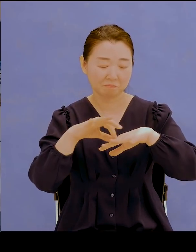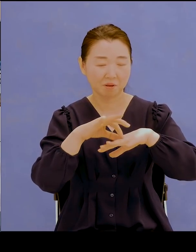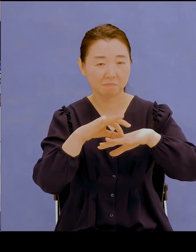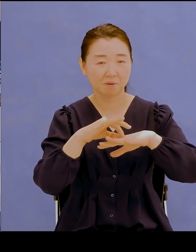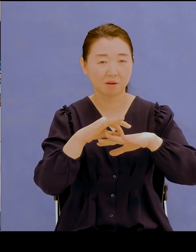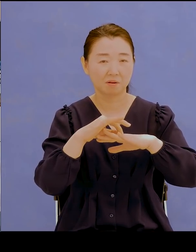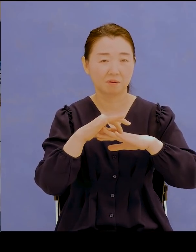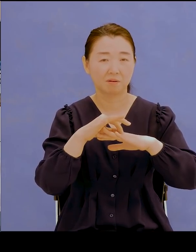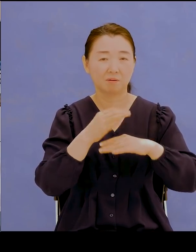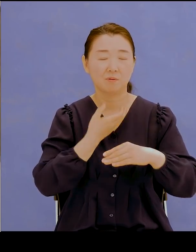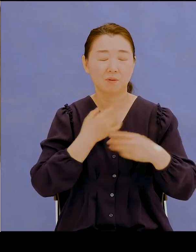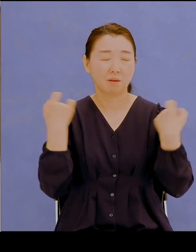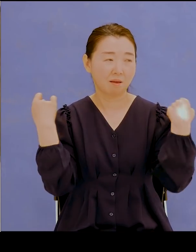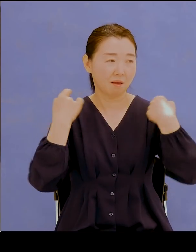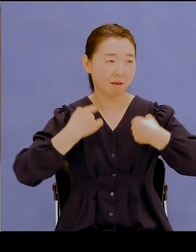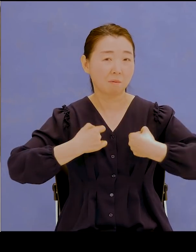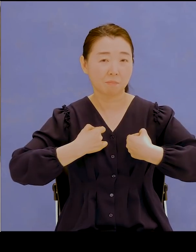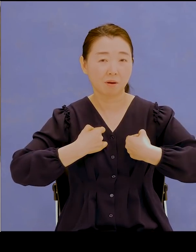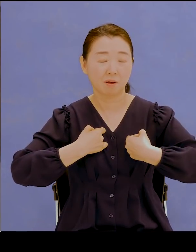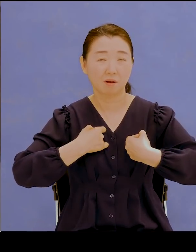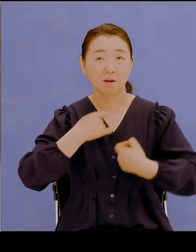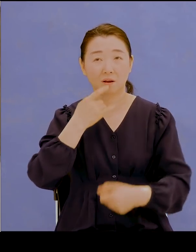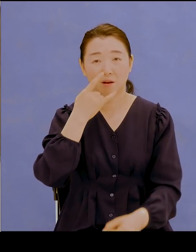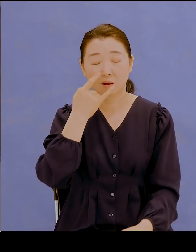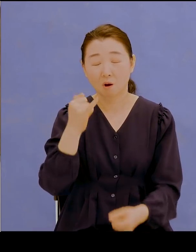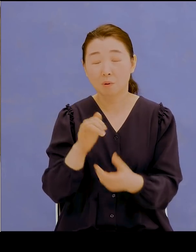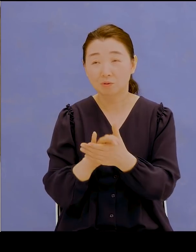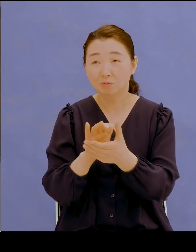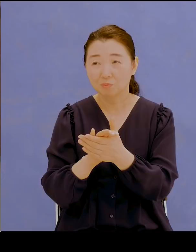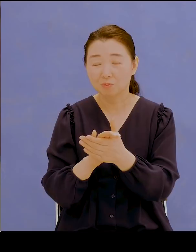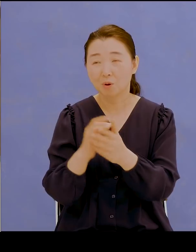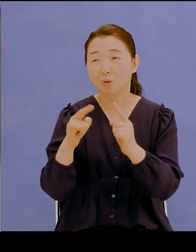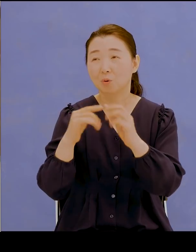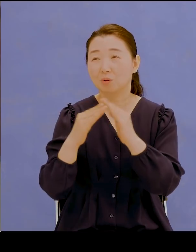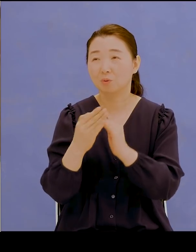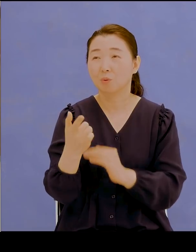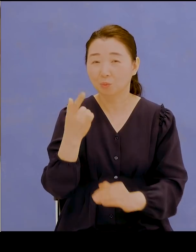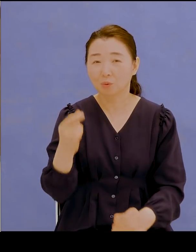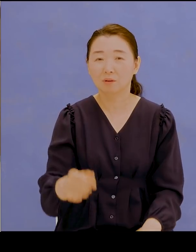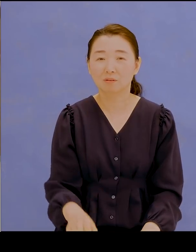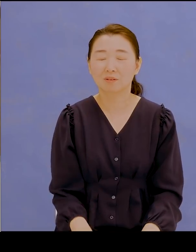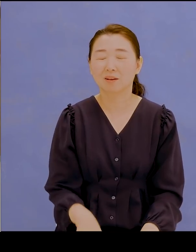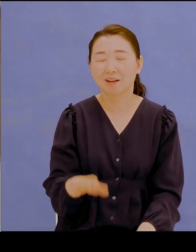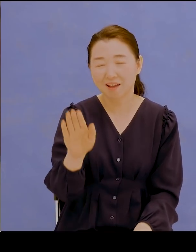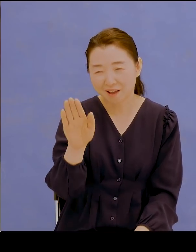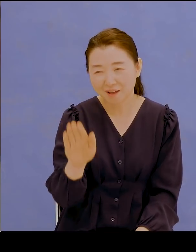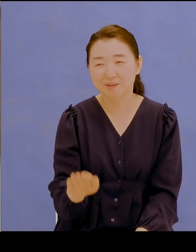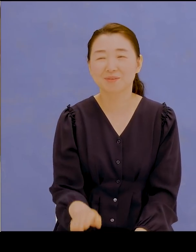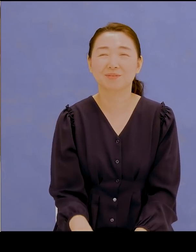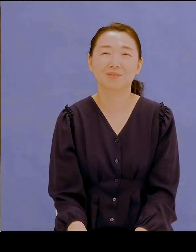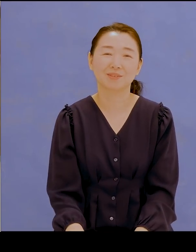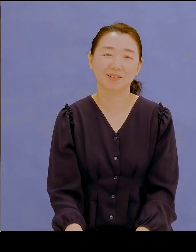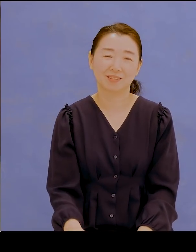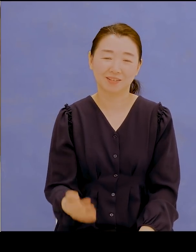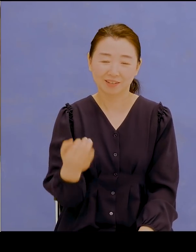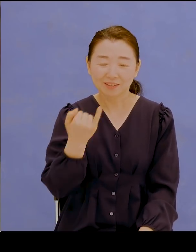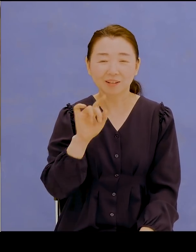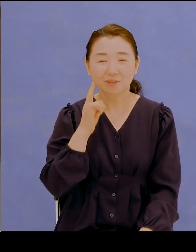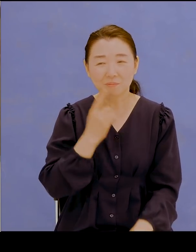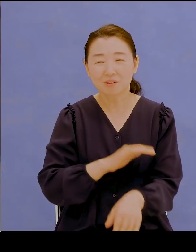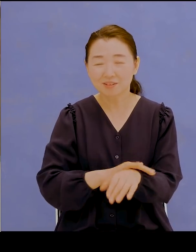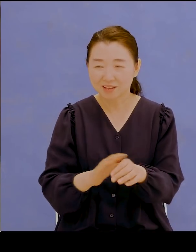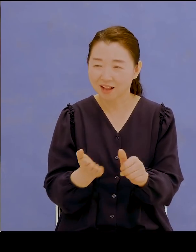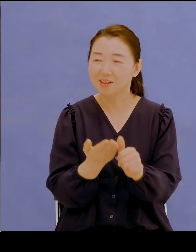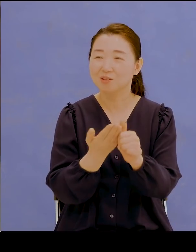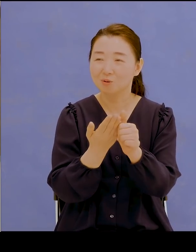네. 다 옷 차려입고 나가면 엄마 친구들도 그렇고 교회에서도 어머 권사님 무슨 어떻게 그렇게 딸들도 그렇게 다 이쁘고 잘 키우셨어